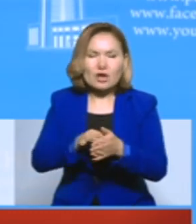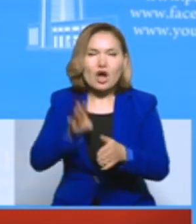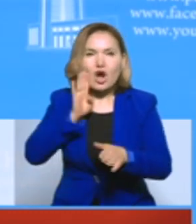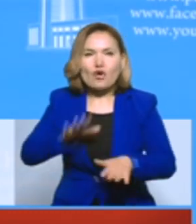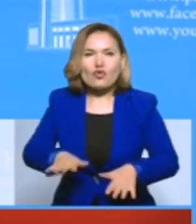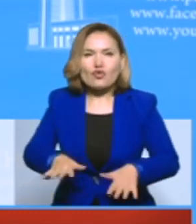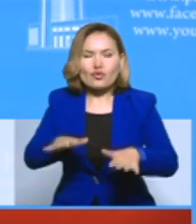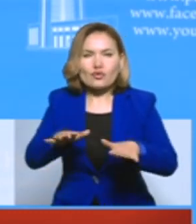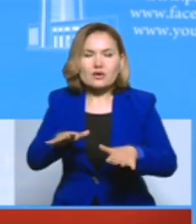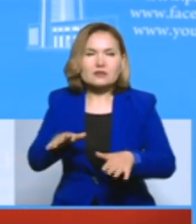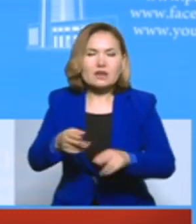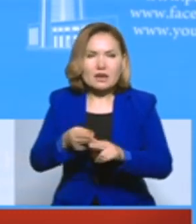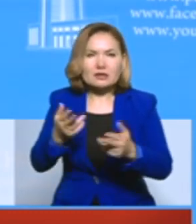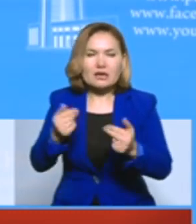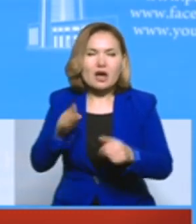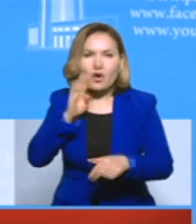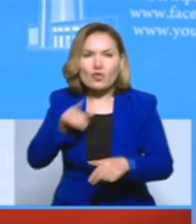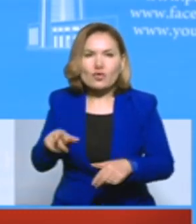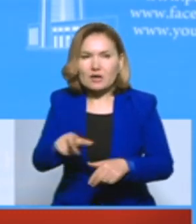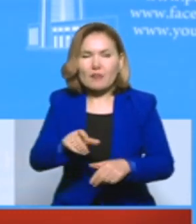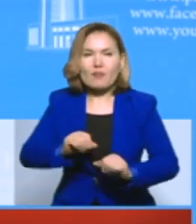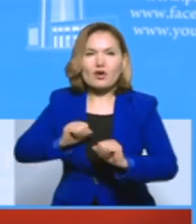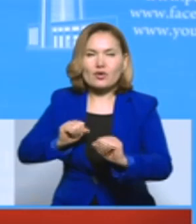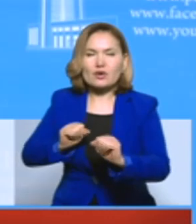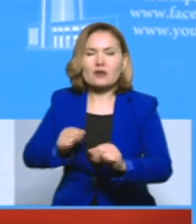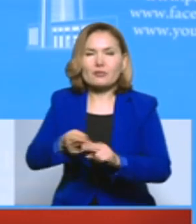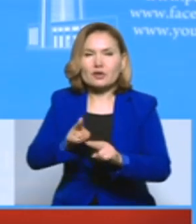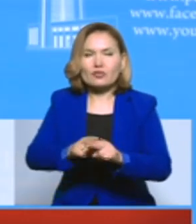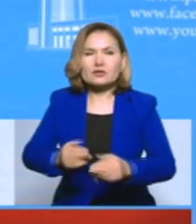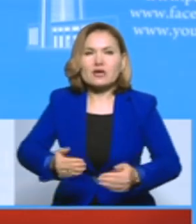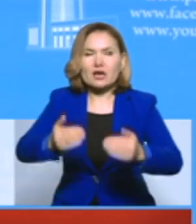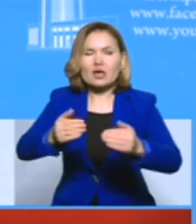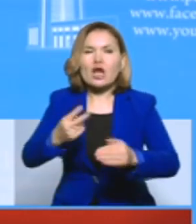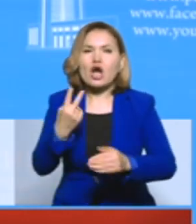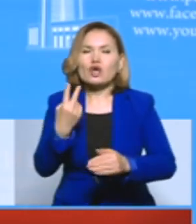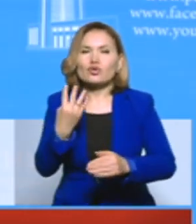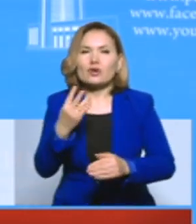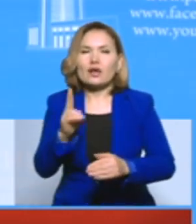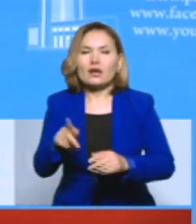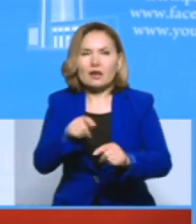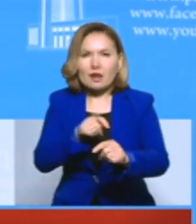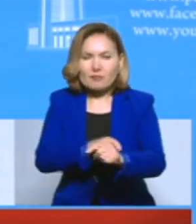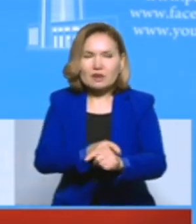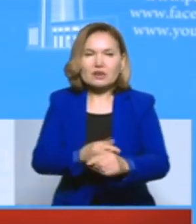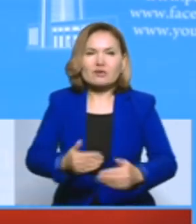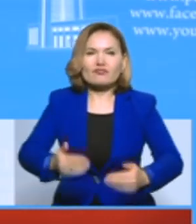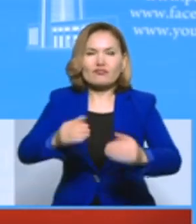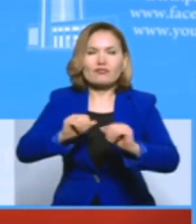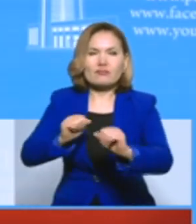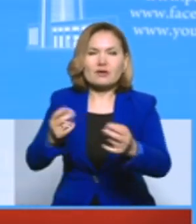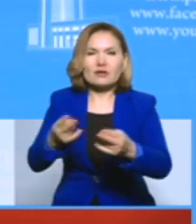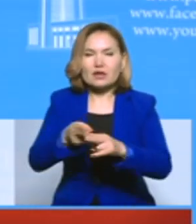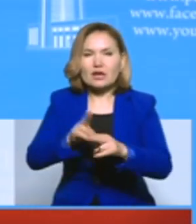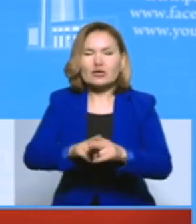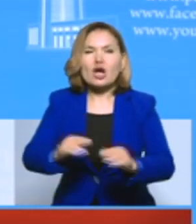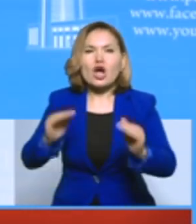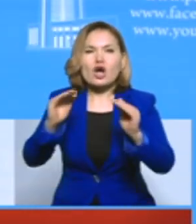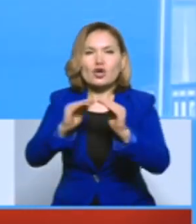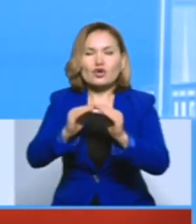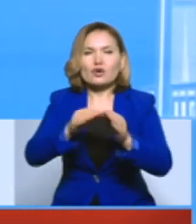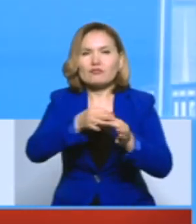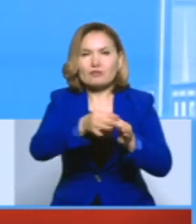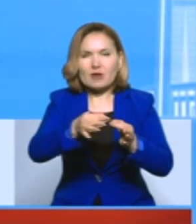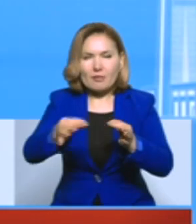өзендердің жағасындағы су қорғау аймақтарын біз 4 шақырымға дейін ұзартуымыз керек. Одан кейін ертеңіне жер бөлетін кезде, үй салатын кезде қашықтықты сақтау